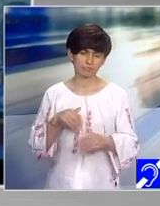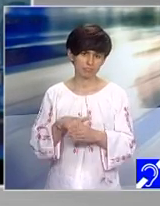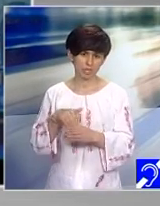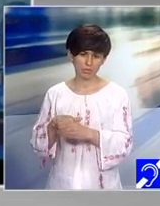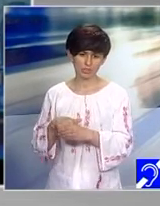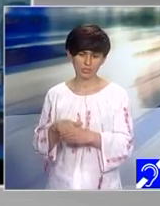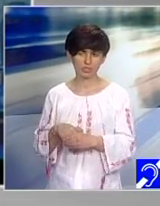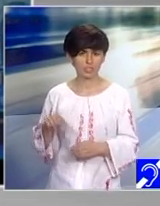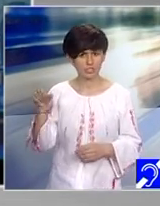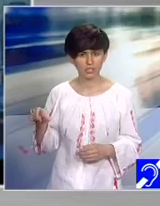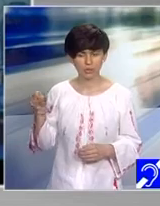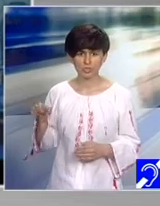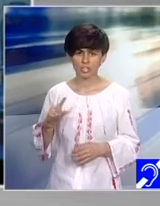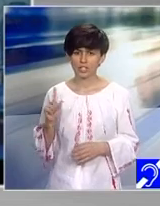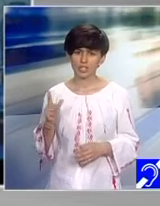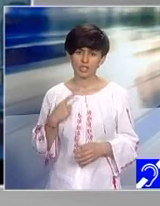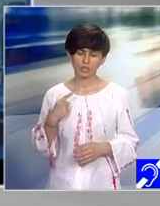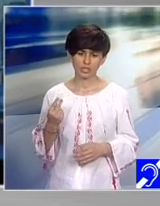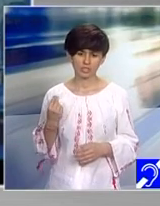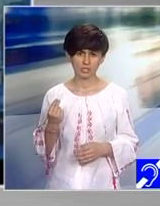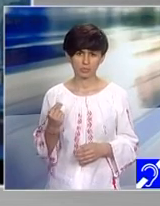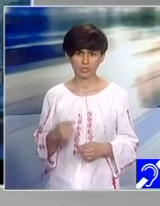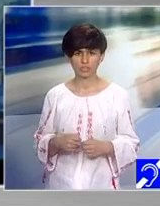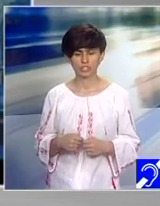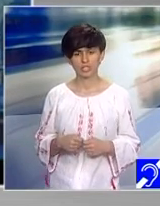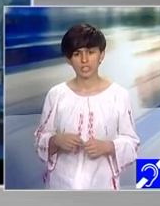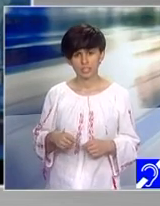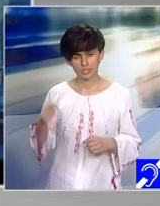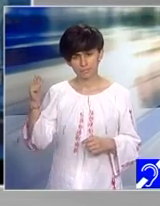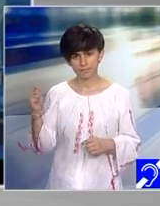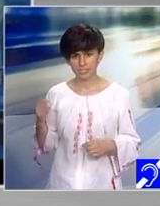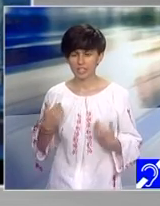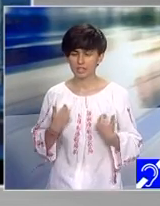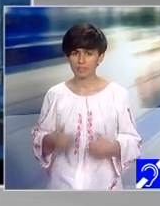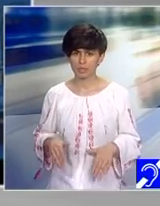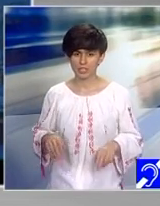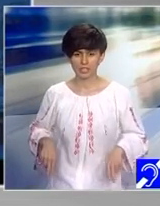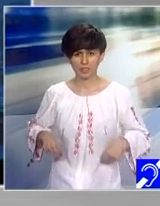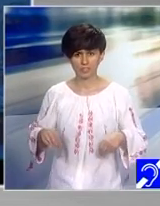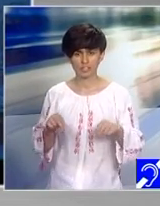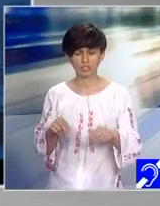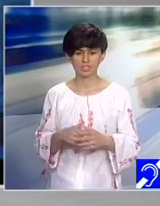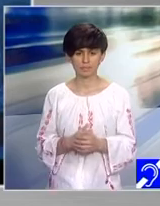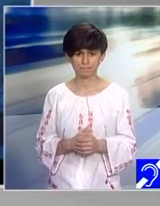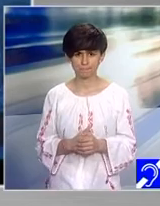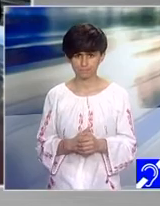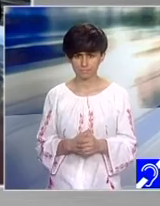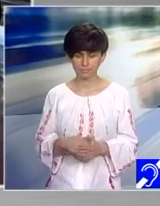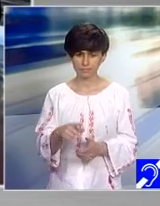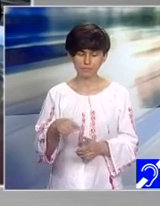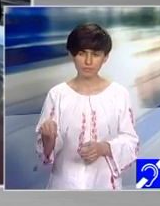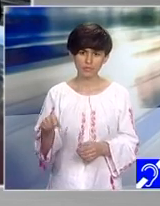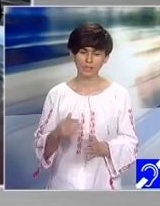își va pierde investiții și o va lua rasna. Ori despre asta nu se discută și școala românească nu investește în direcția asta. Dar voi ați